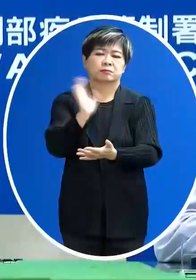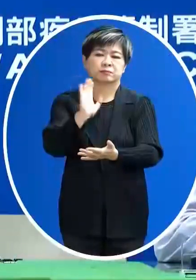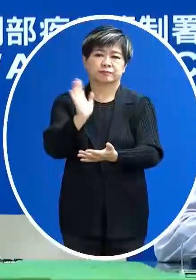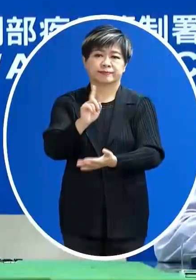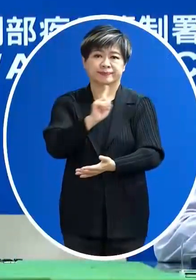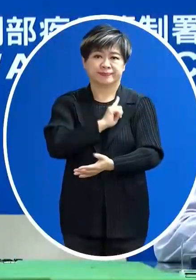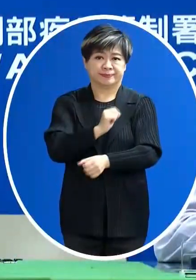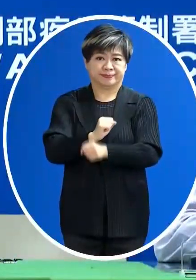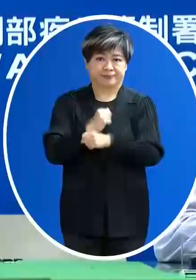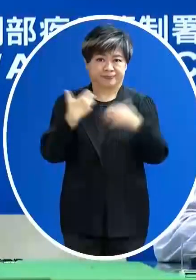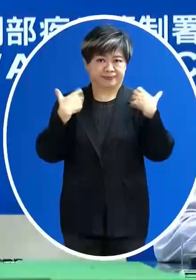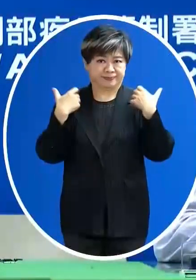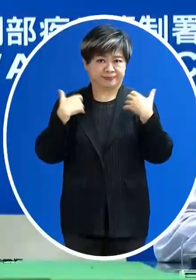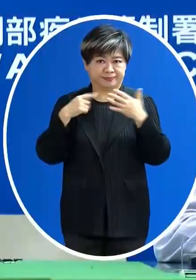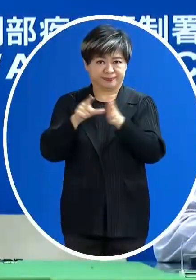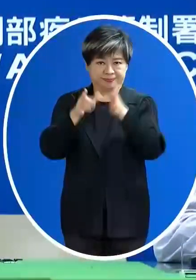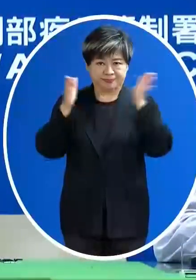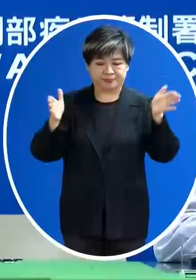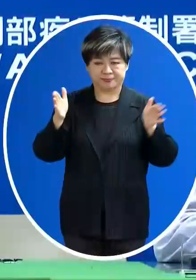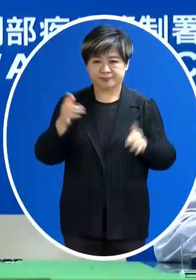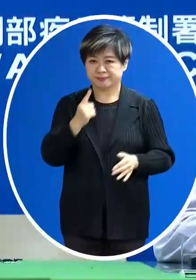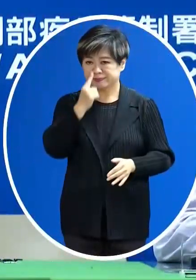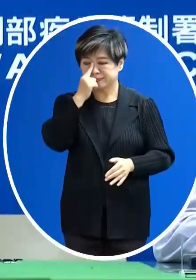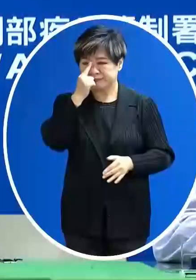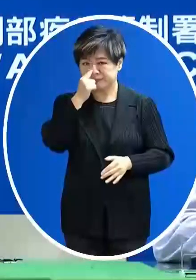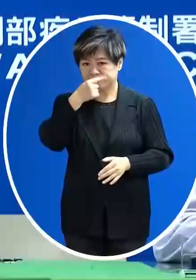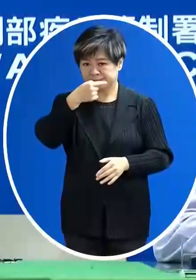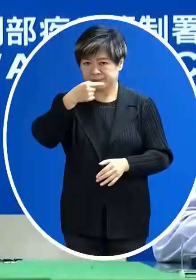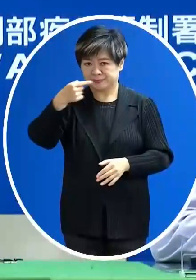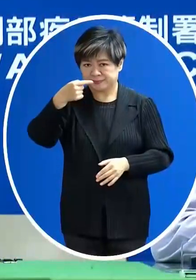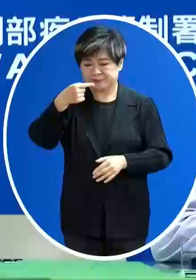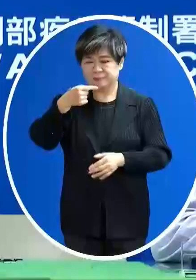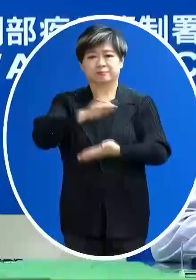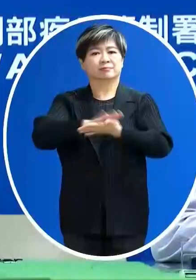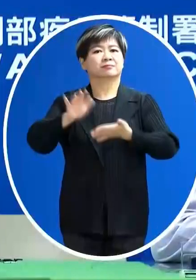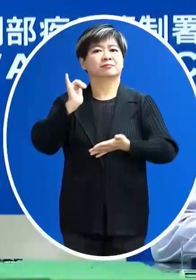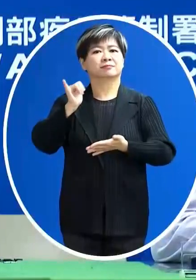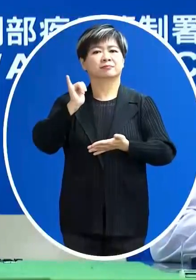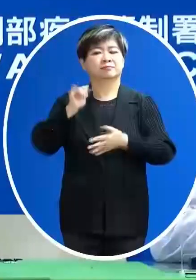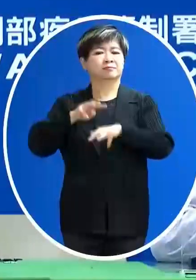管理的人那也要筛阴才能出去那长者跟幼儿不适宜